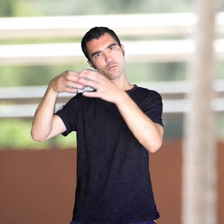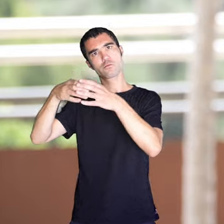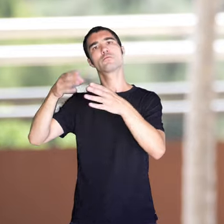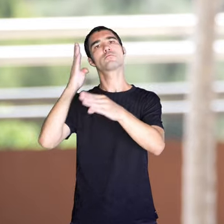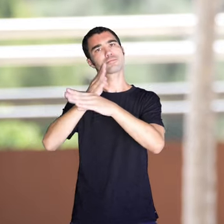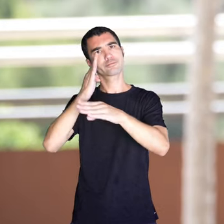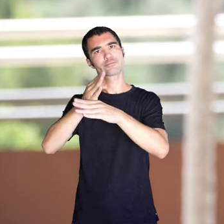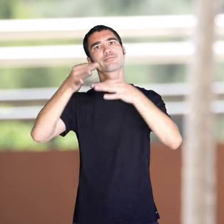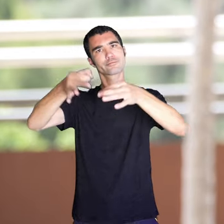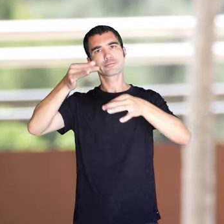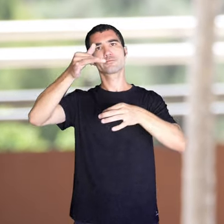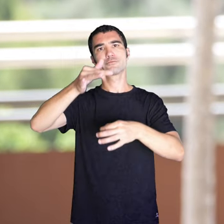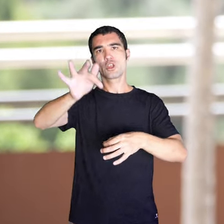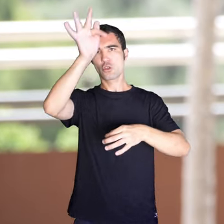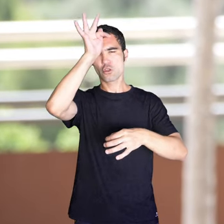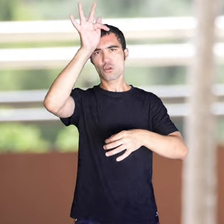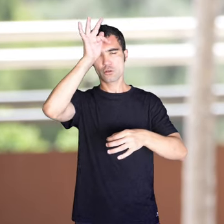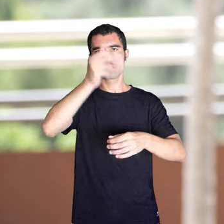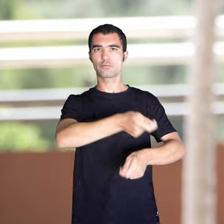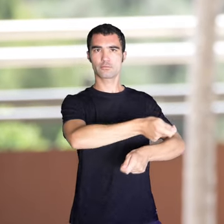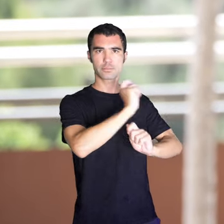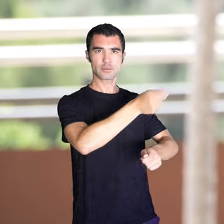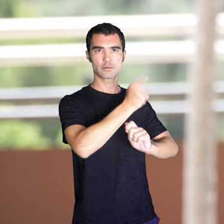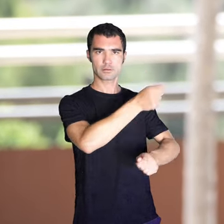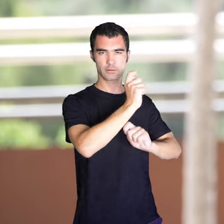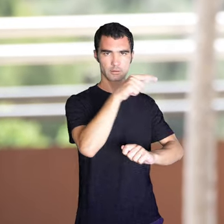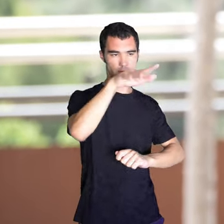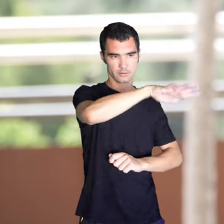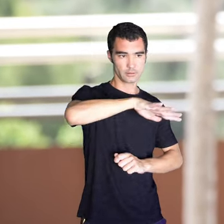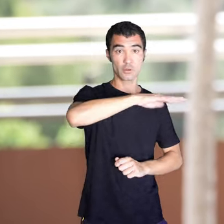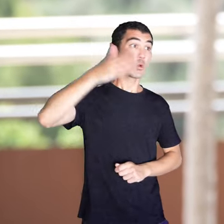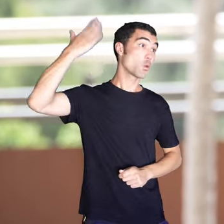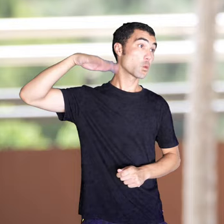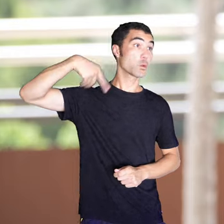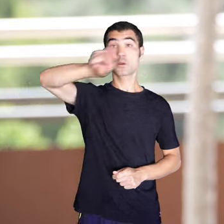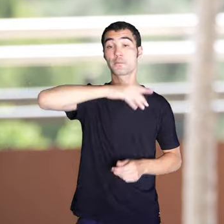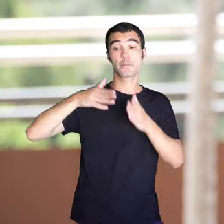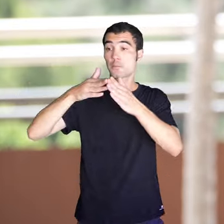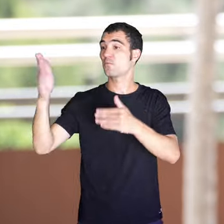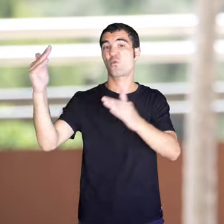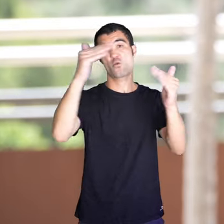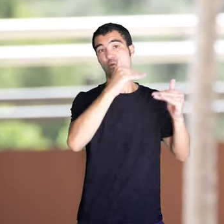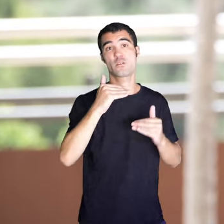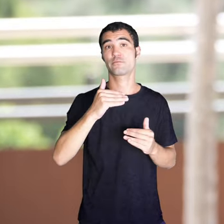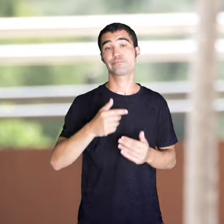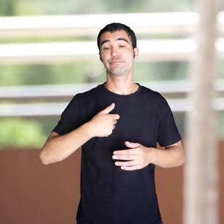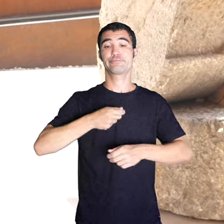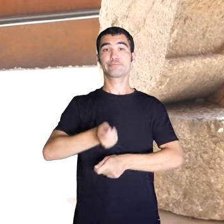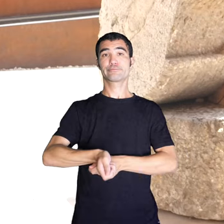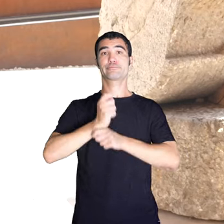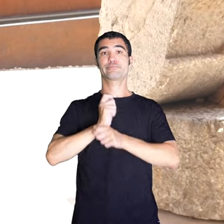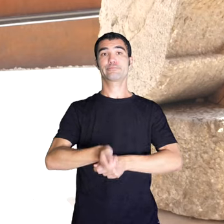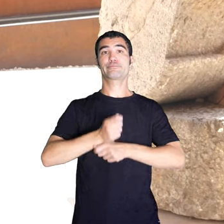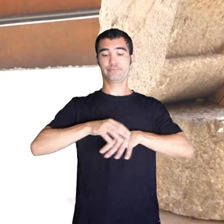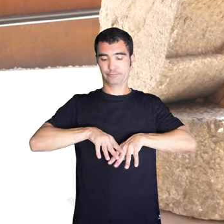diumenge anàvem a pescar oblades. Perquè antes, qui més qui menys, no tenia barca. Anaves a pescar oblades. De